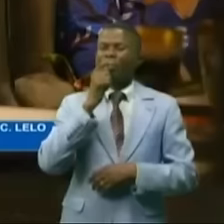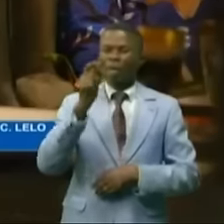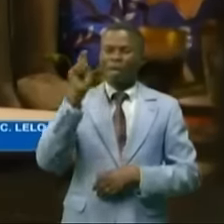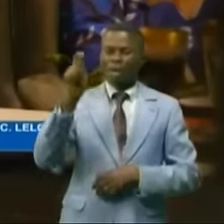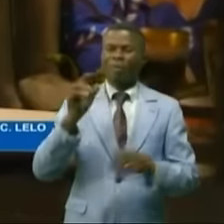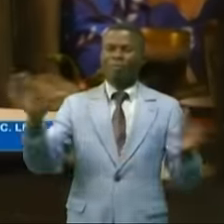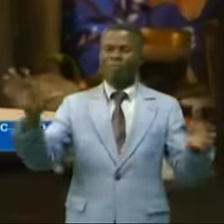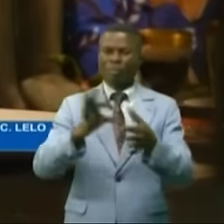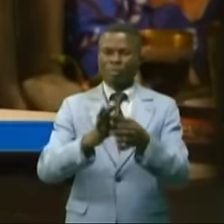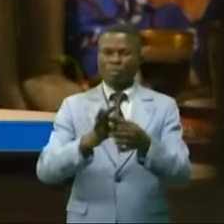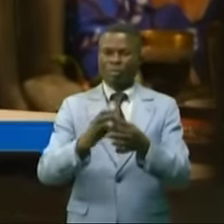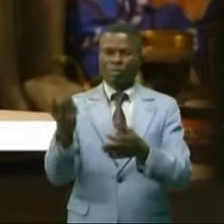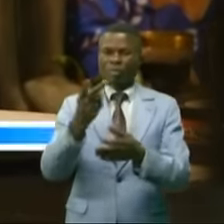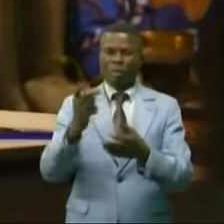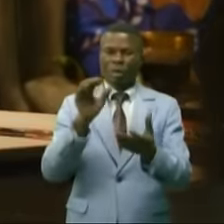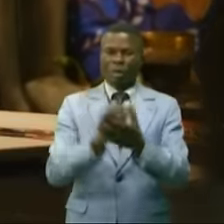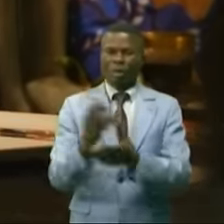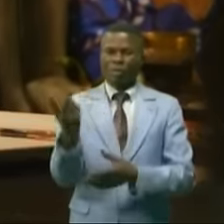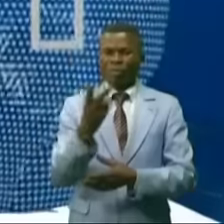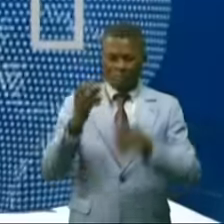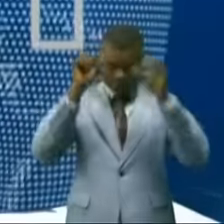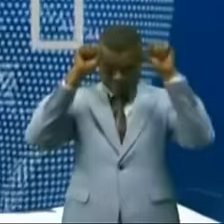rapprochement entre les deux premières dames.